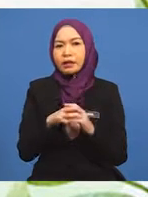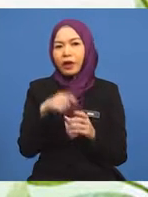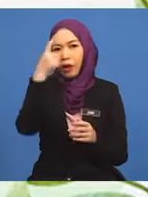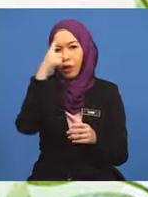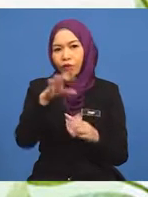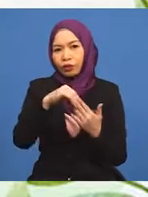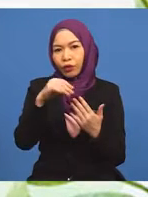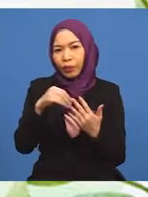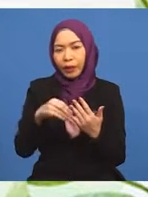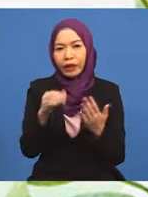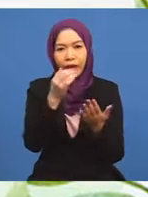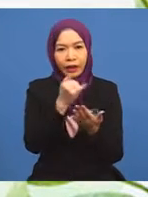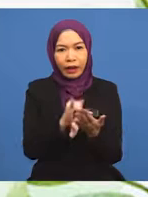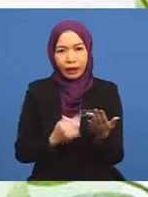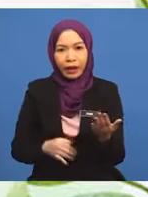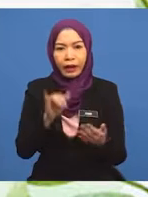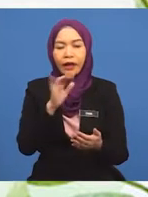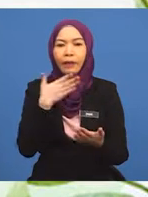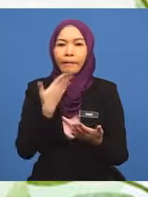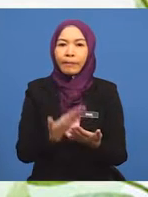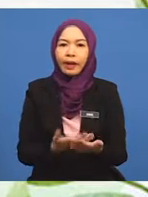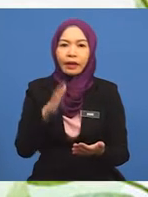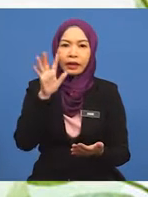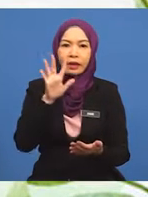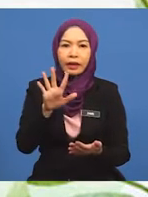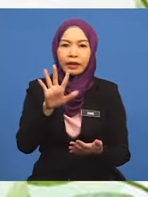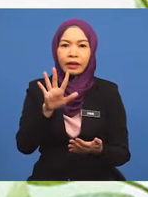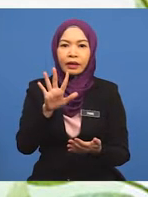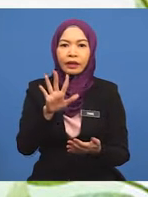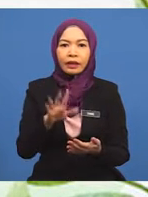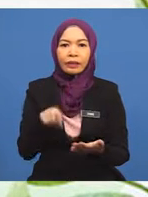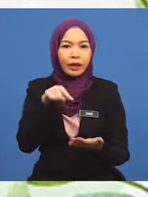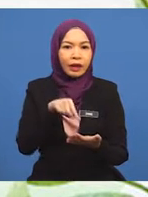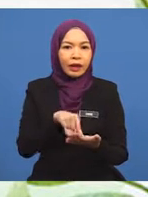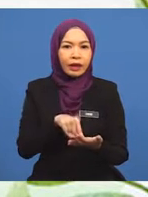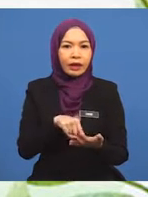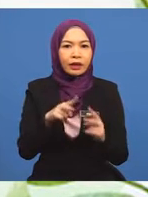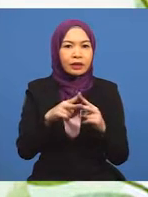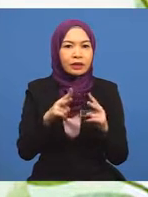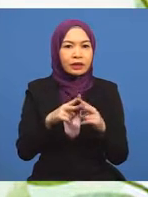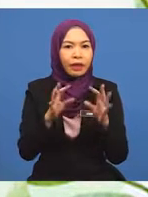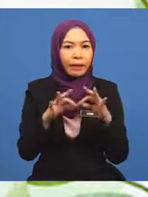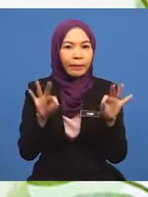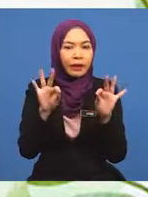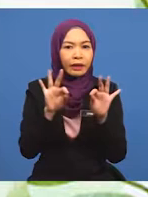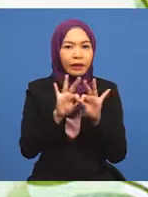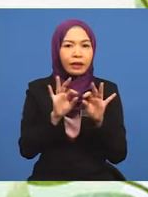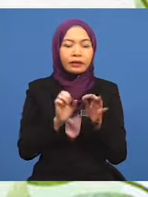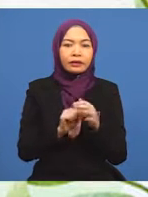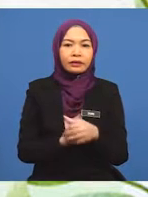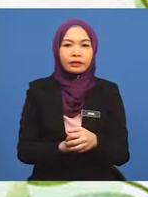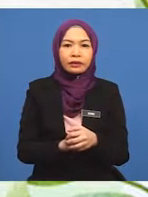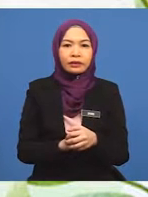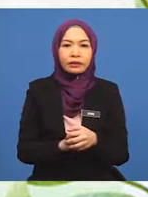Bagi memilih lakaran terbaik, 5 kriteria yang perlu dinilai pada